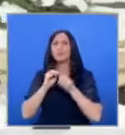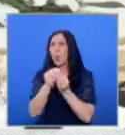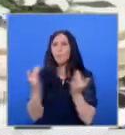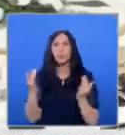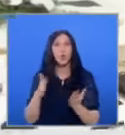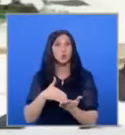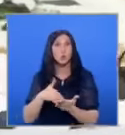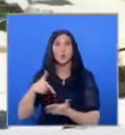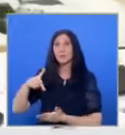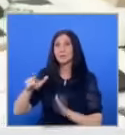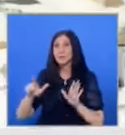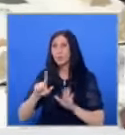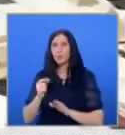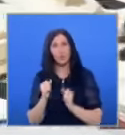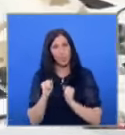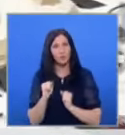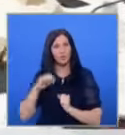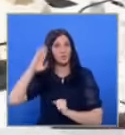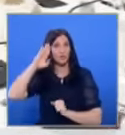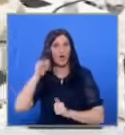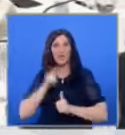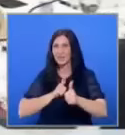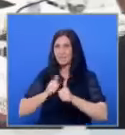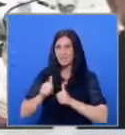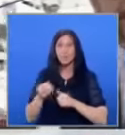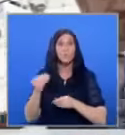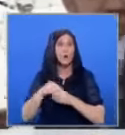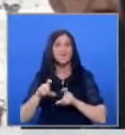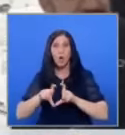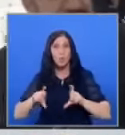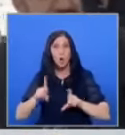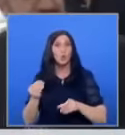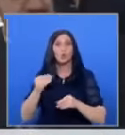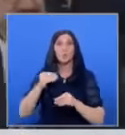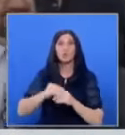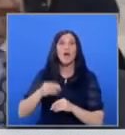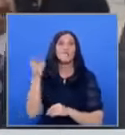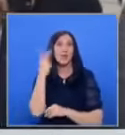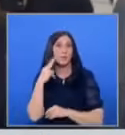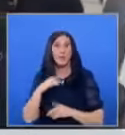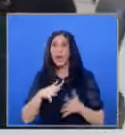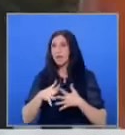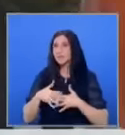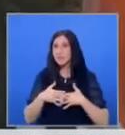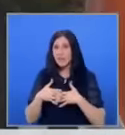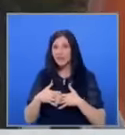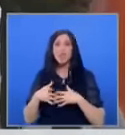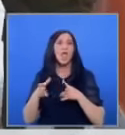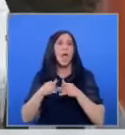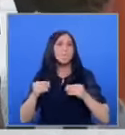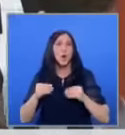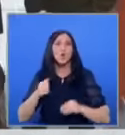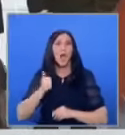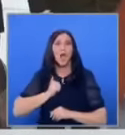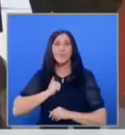и услугите на G7, които поддържат военната и машина, добавиха от блока, който включва Великобритания, Съединените щати, Япония,